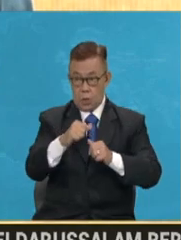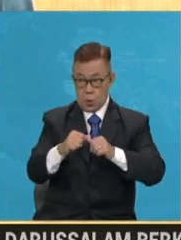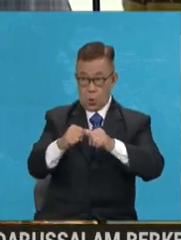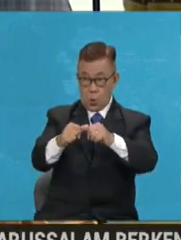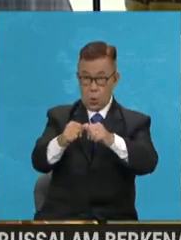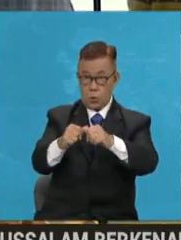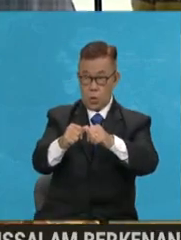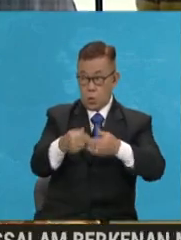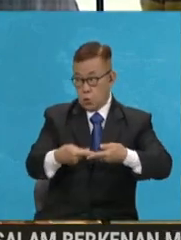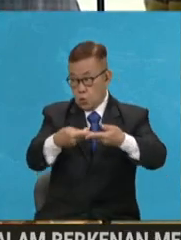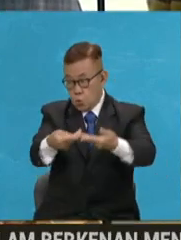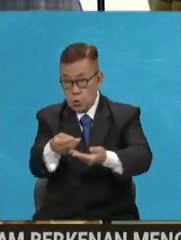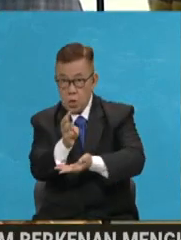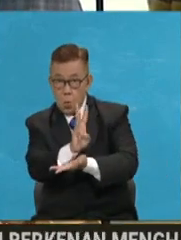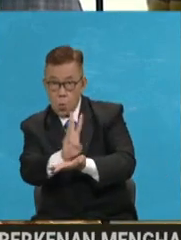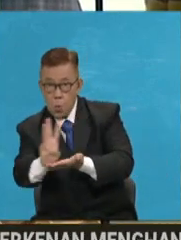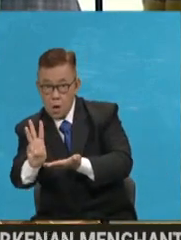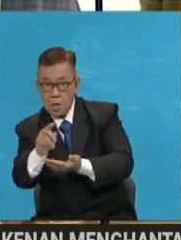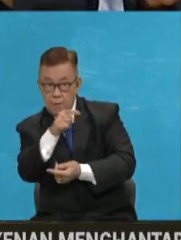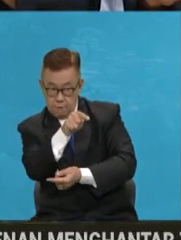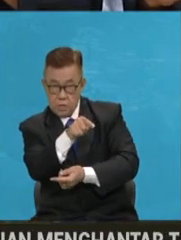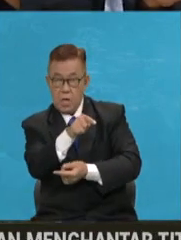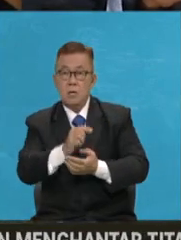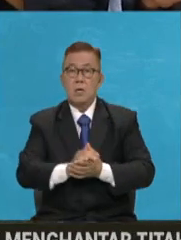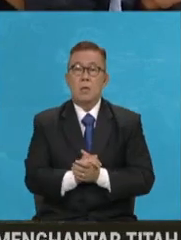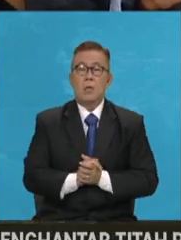dengan penyerahan wakaf bagi masjid berkenaan